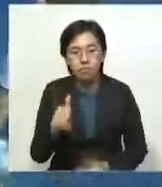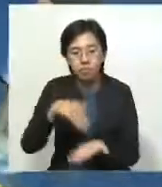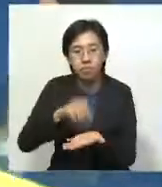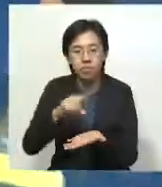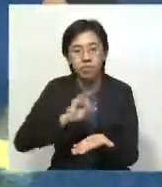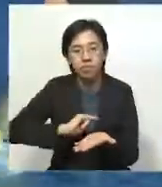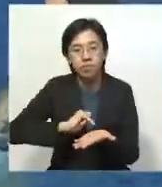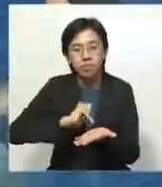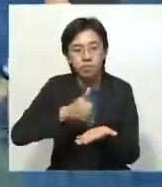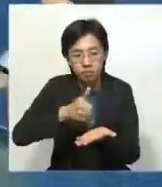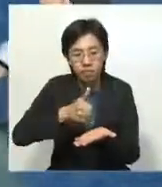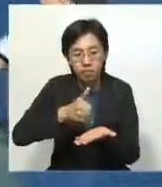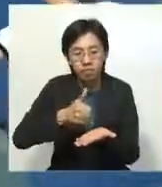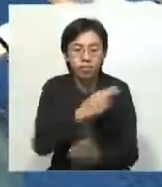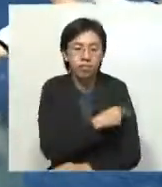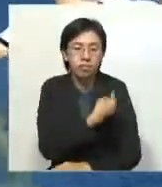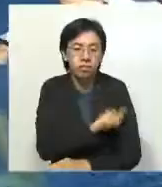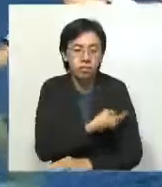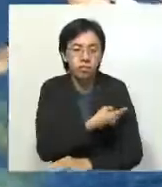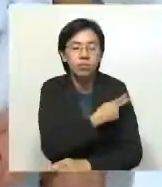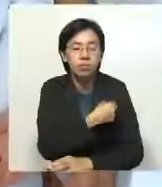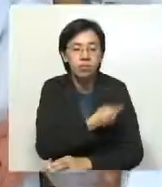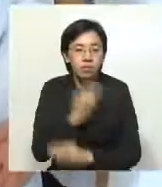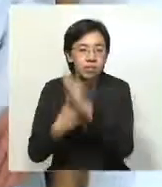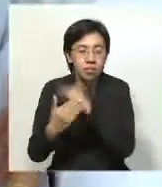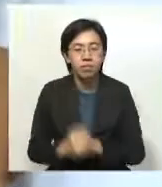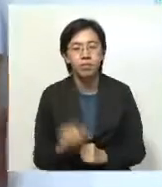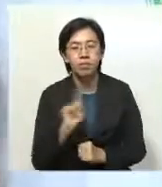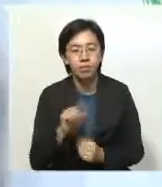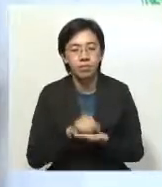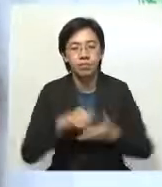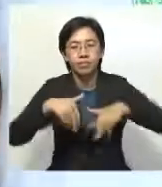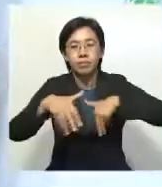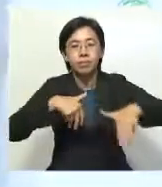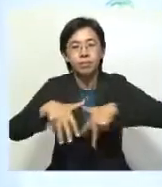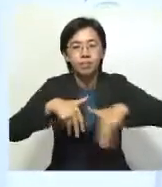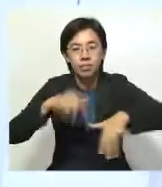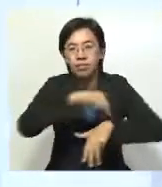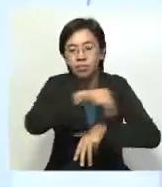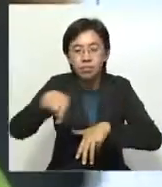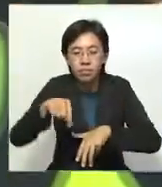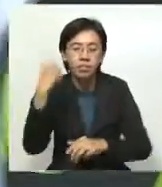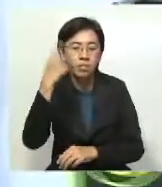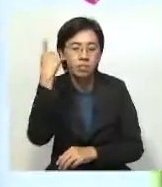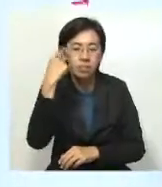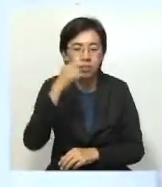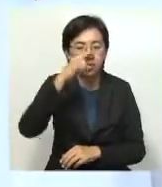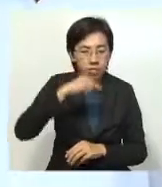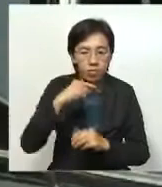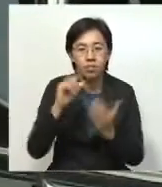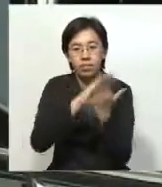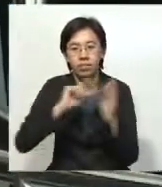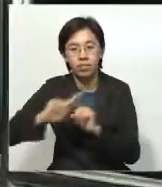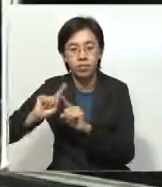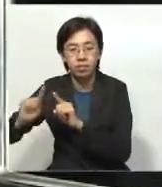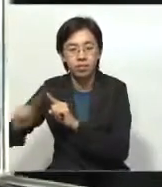นย์ฟื้นฟูสภาพด้วยแพทย์ทางเลือกโรงพยาบาลระนองที่ให้บริการประชาชนในพื้นที่นักท่องเที่ยวชาวไทยชาวต่างช